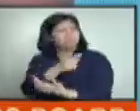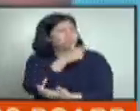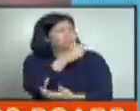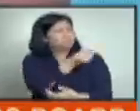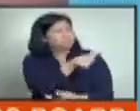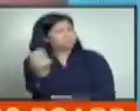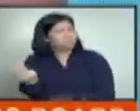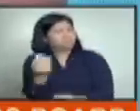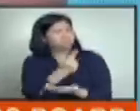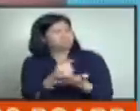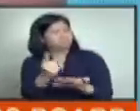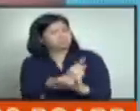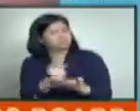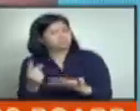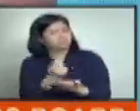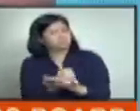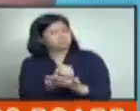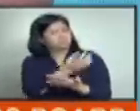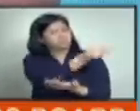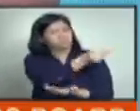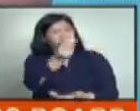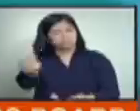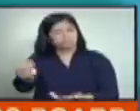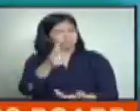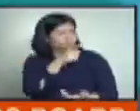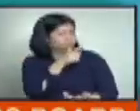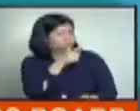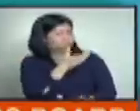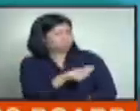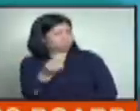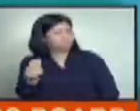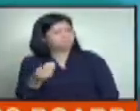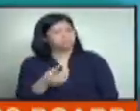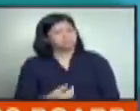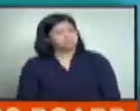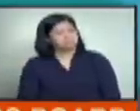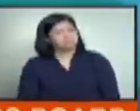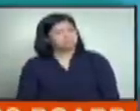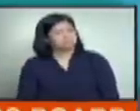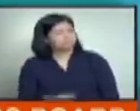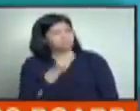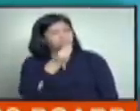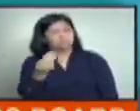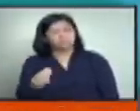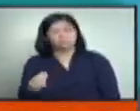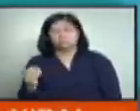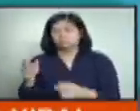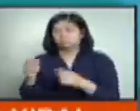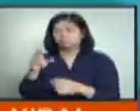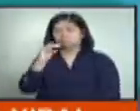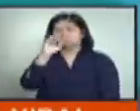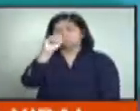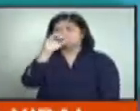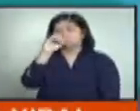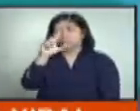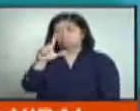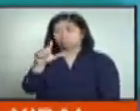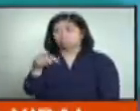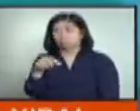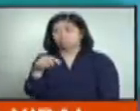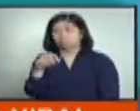pong binibigyan mo ng weekly na pasahod? Sino binibigyan niyo po ng weekly? Kanina yung kontaktor ko, si Macol. Ano yan,